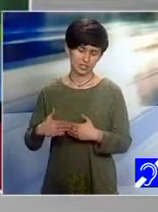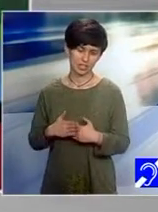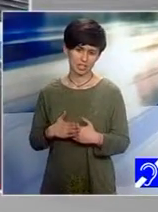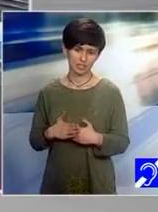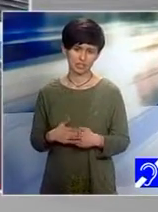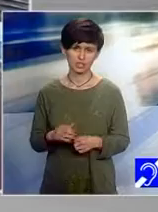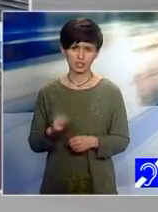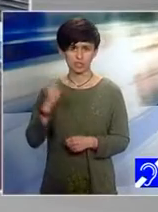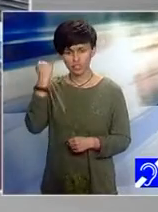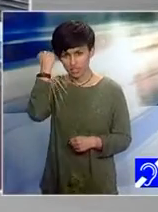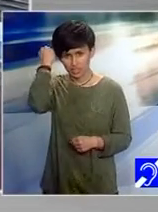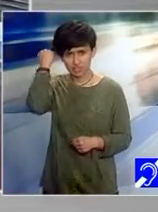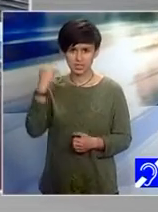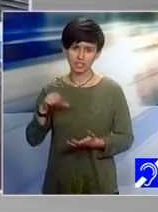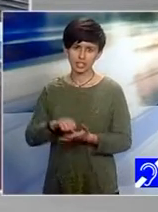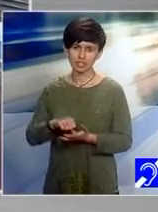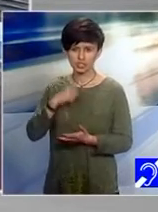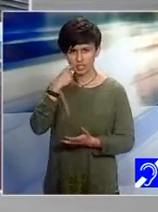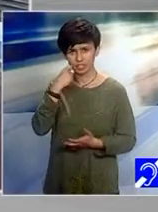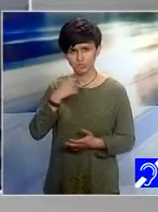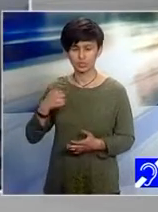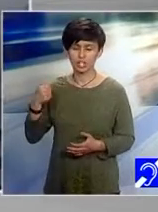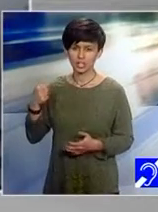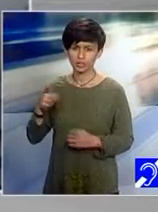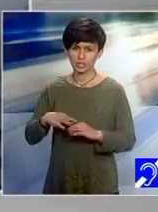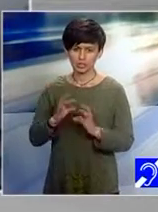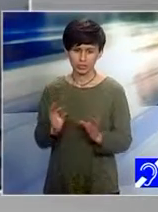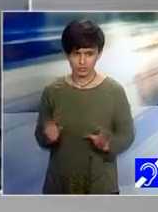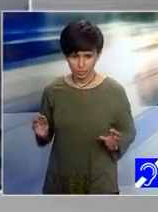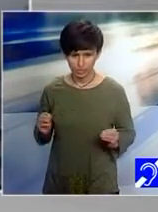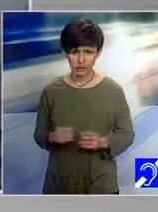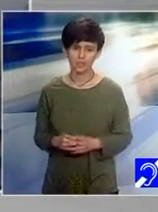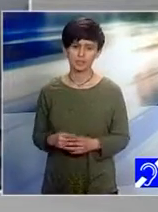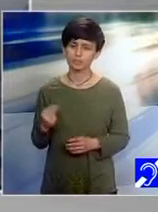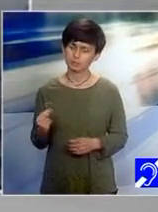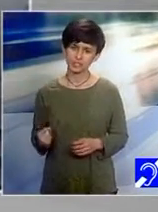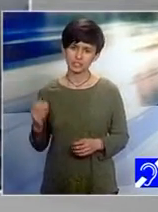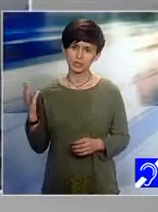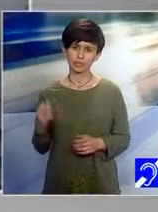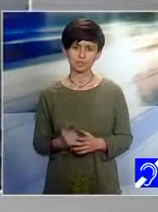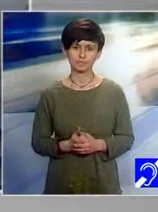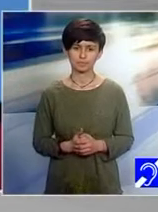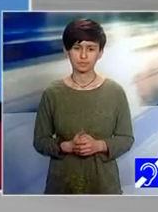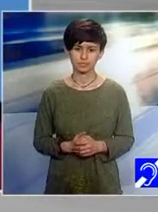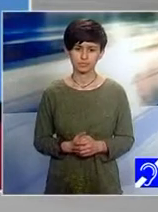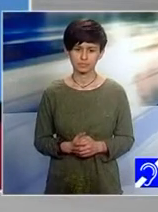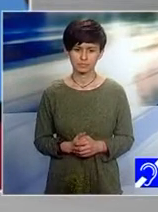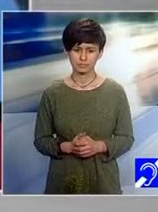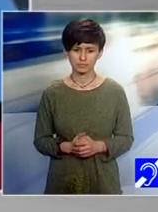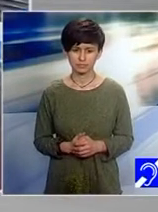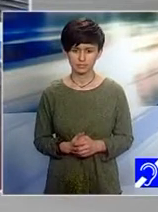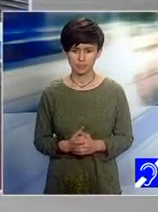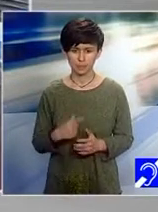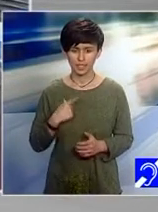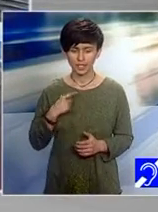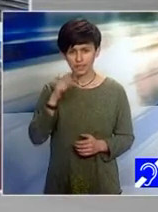Ștaib, secretar al filialei clujene a Uniunii Armenilor din România. Bine v-am regăsit! Da, și eu la fel. Și l-avem